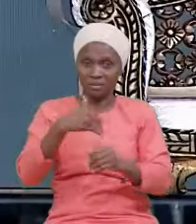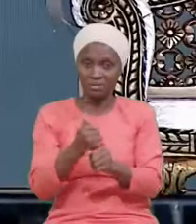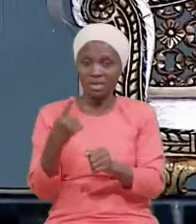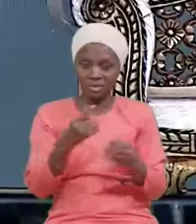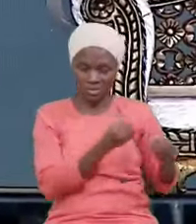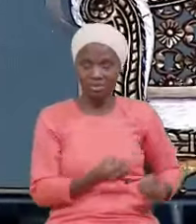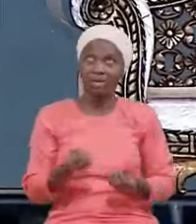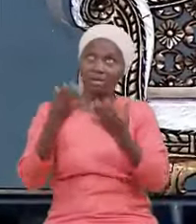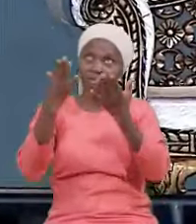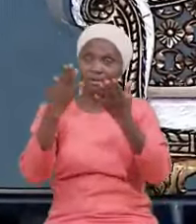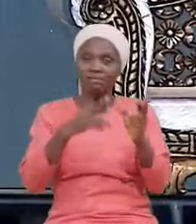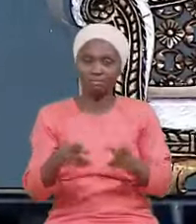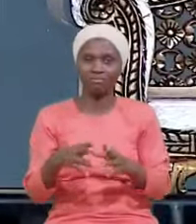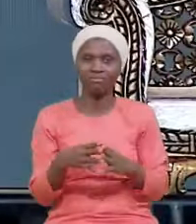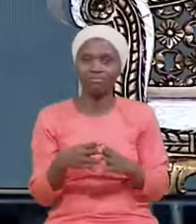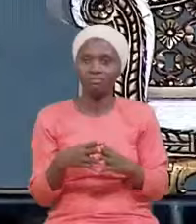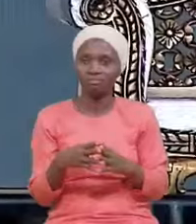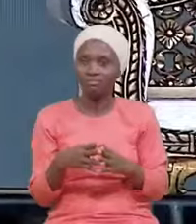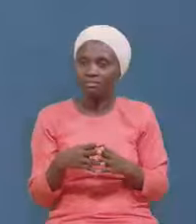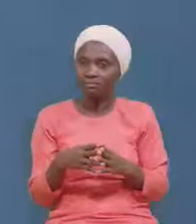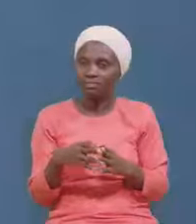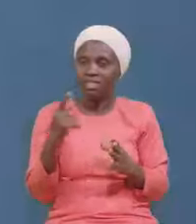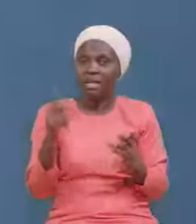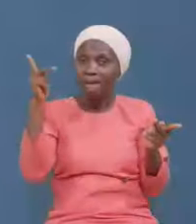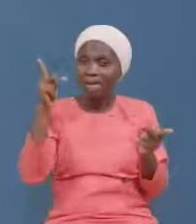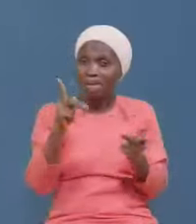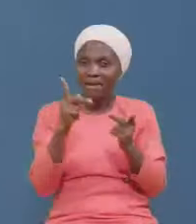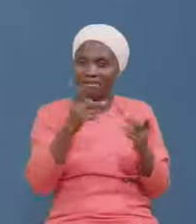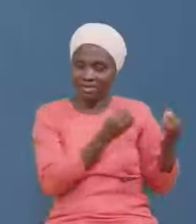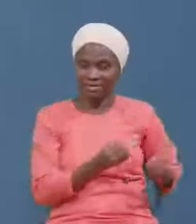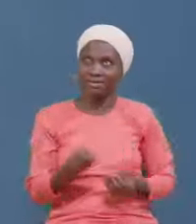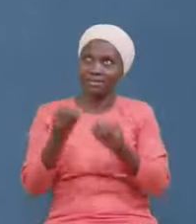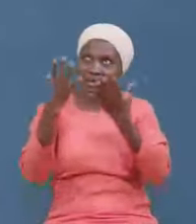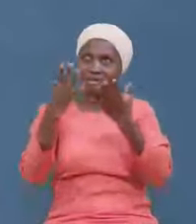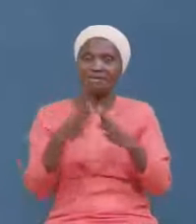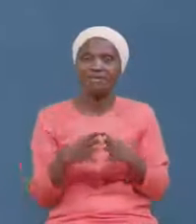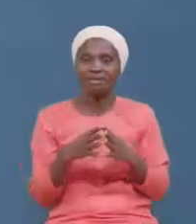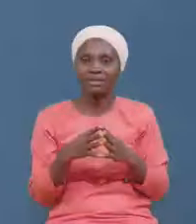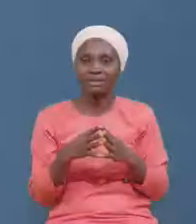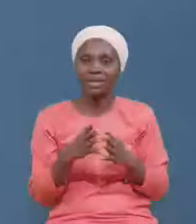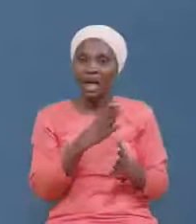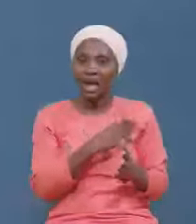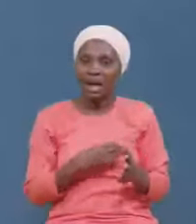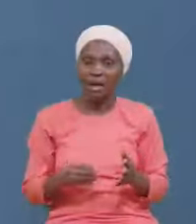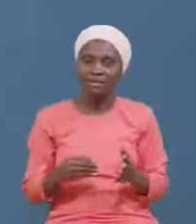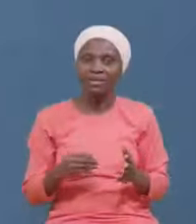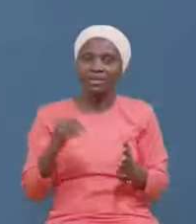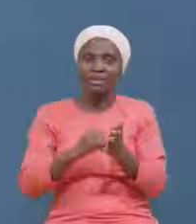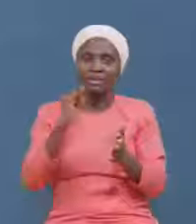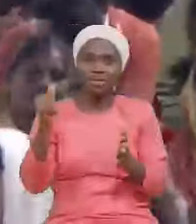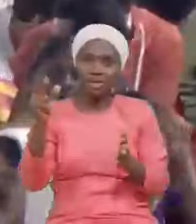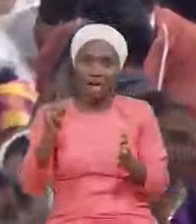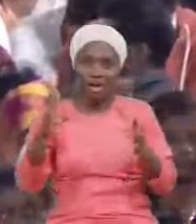sacrifice. అవును, ఆయన బలి అర్పణ చేశాడు. Perfect sacrifice. పరిపూర్ణమైన బలి అర్పణ. An acceptable